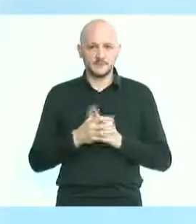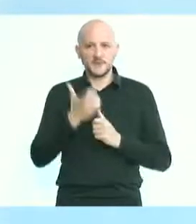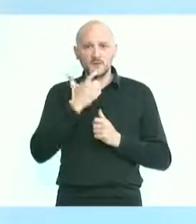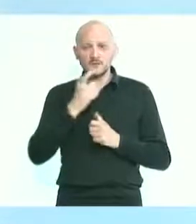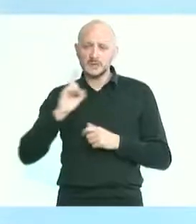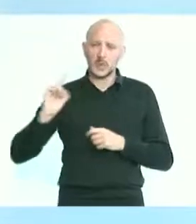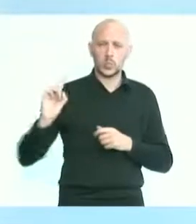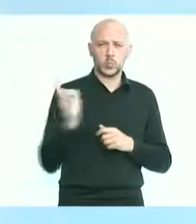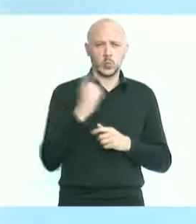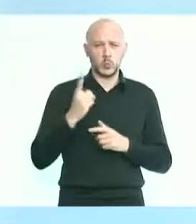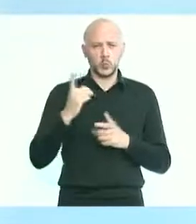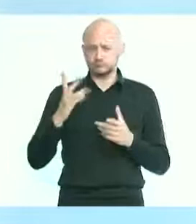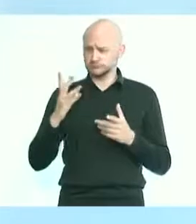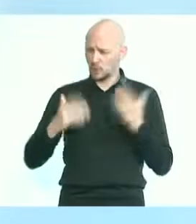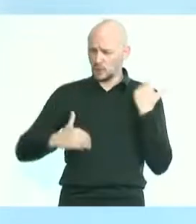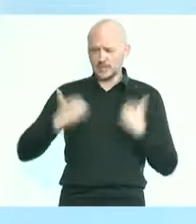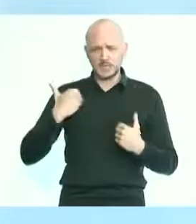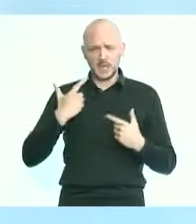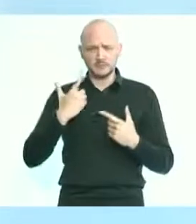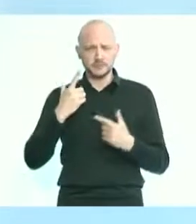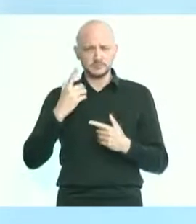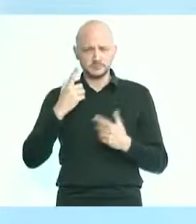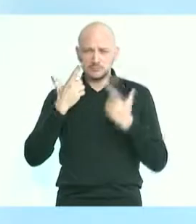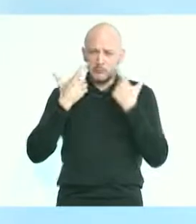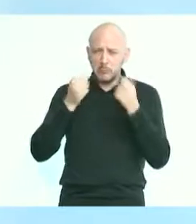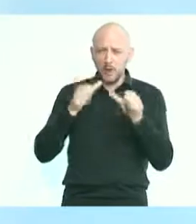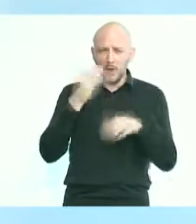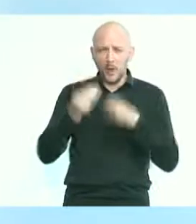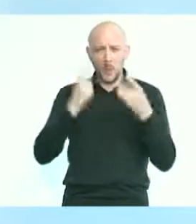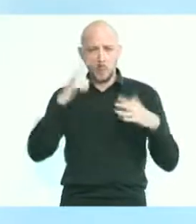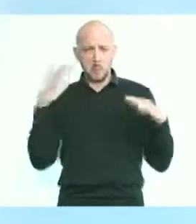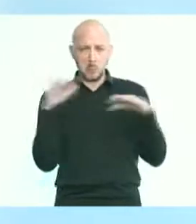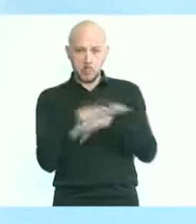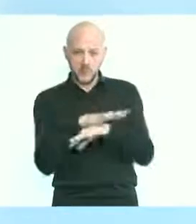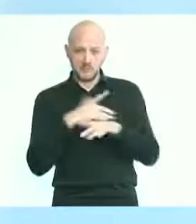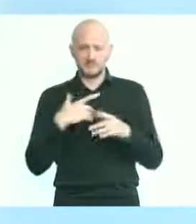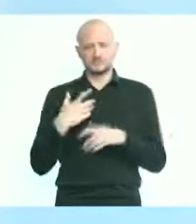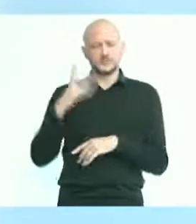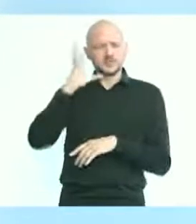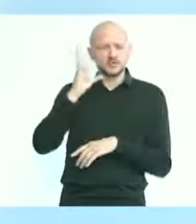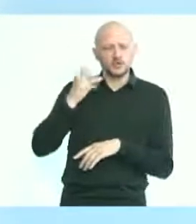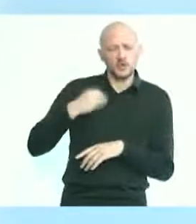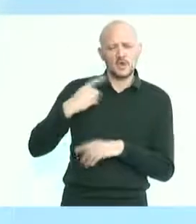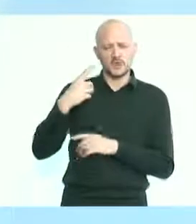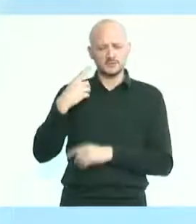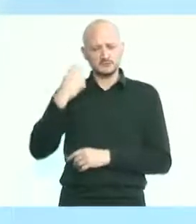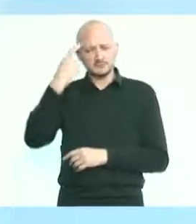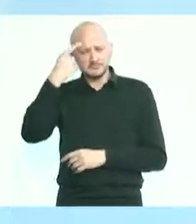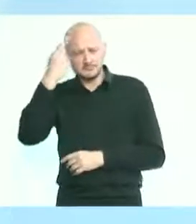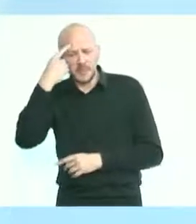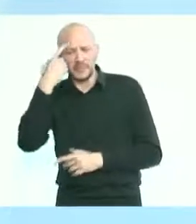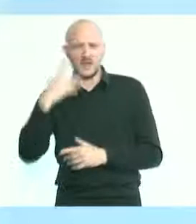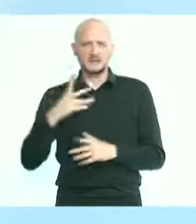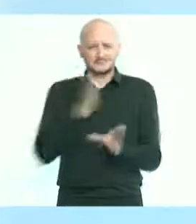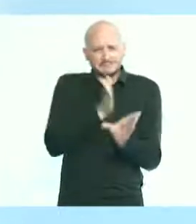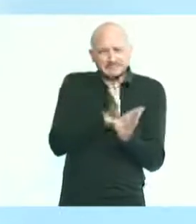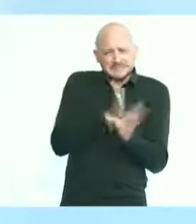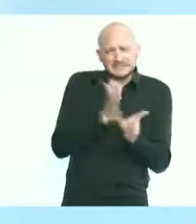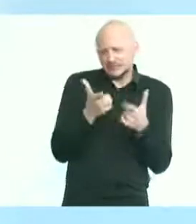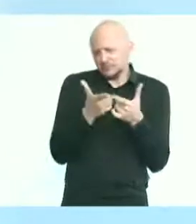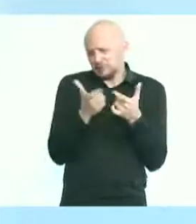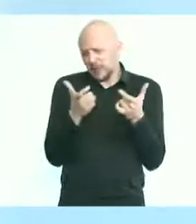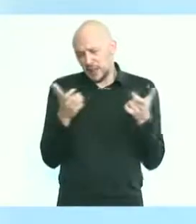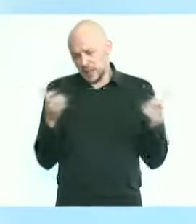handicap, visible ou invisible, psychique, physique, mentale, sensorielle. Pour faire progresser l'accessibilité universelle,